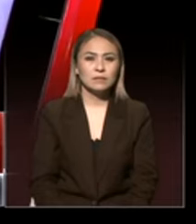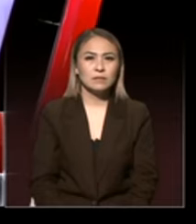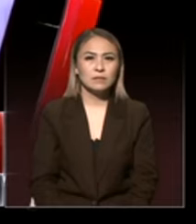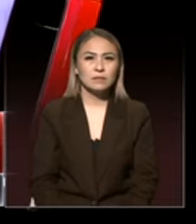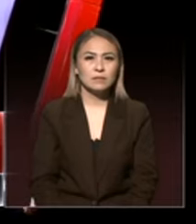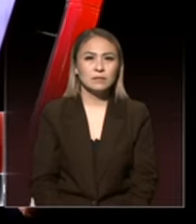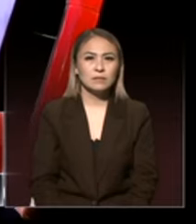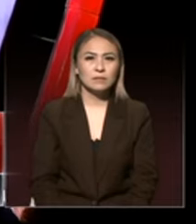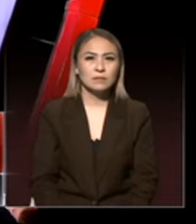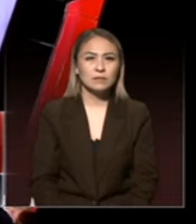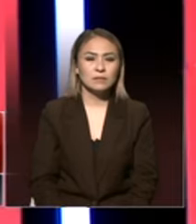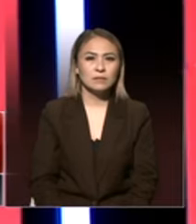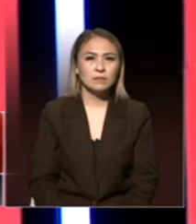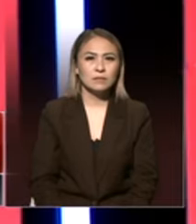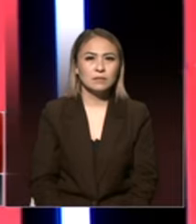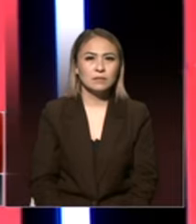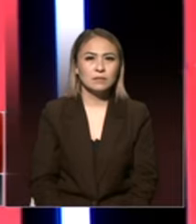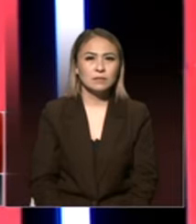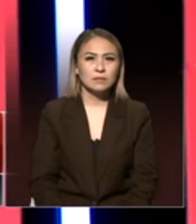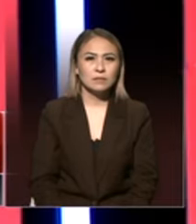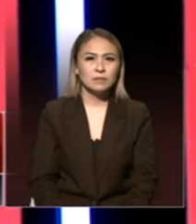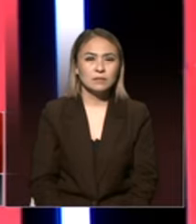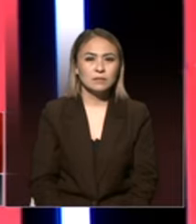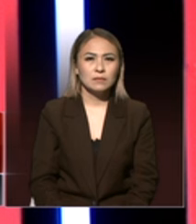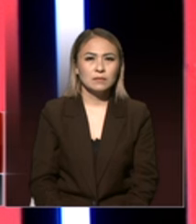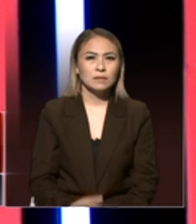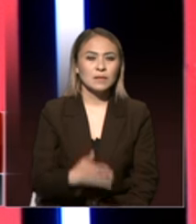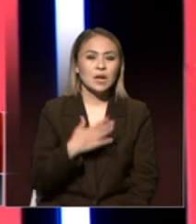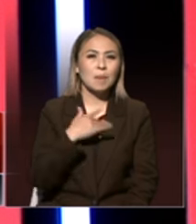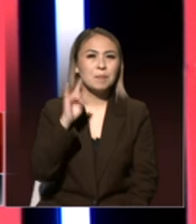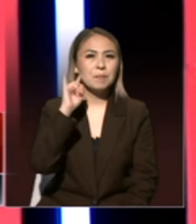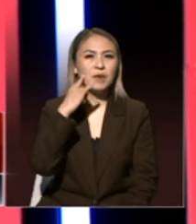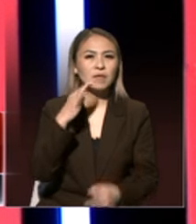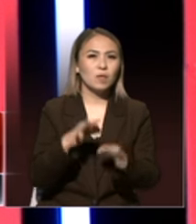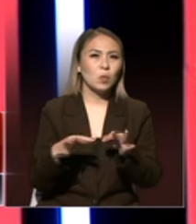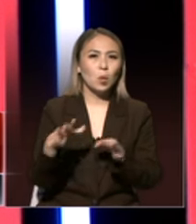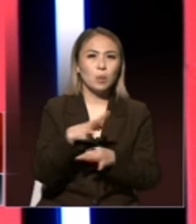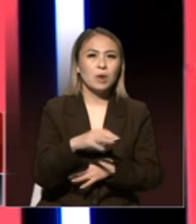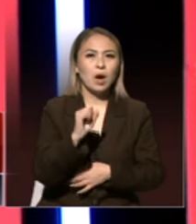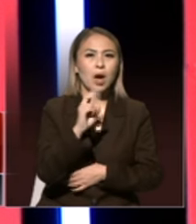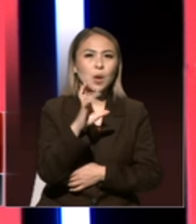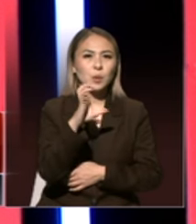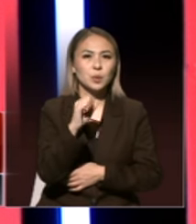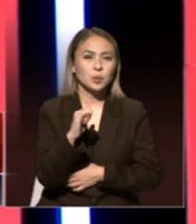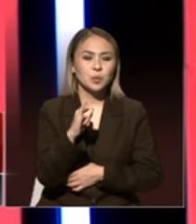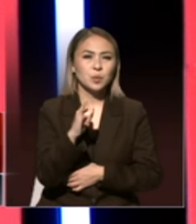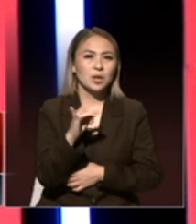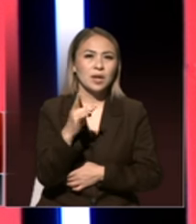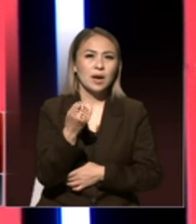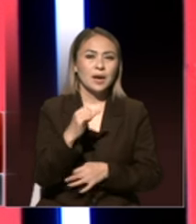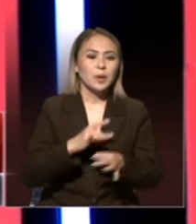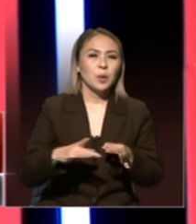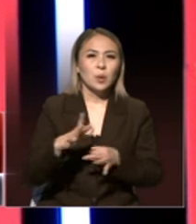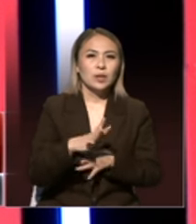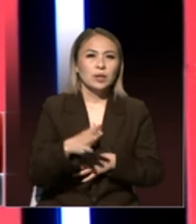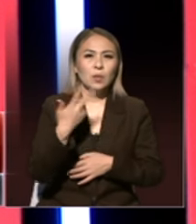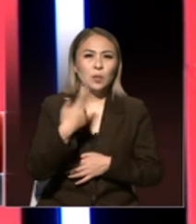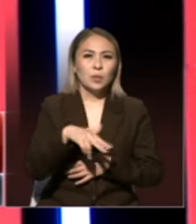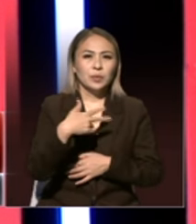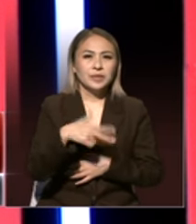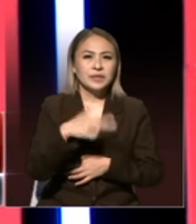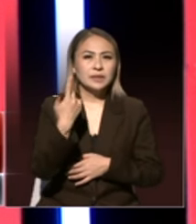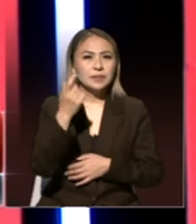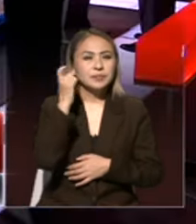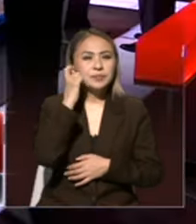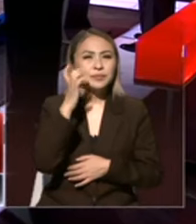Өзүңүз тааныштырыңыз, айта коюңуз. Мен Павлодар облусу Аксуу району. Иә. 33 жыл